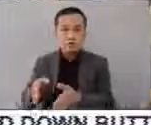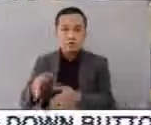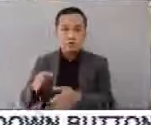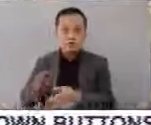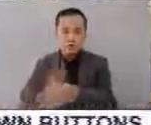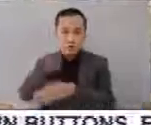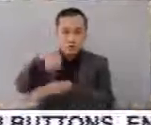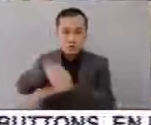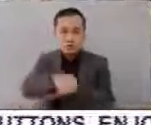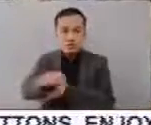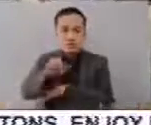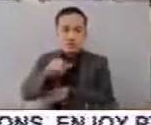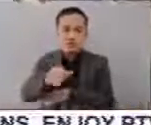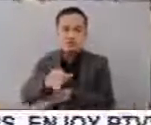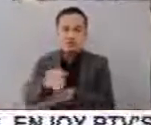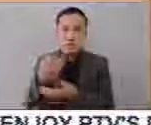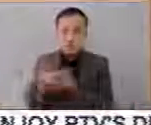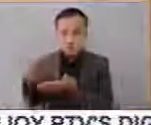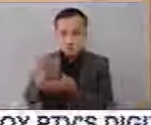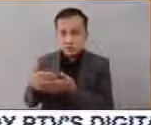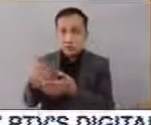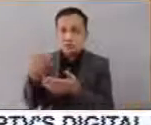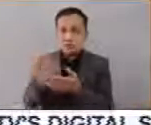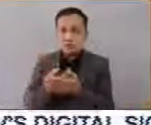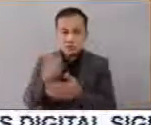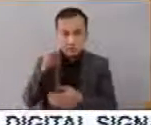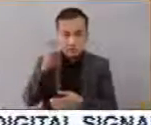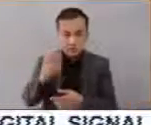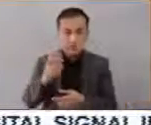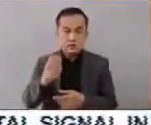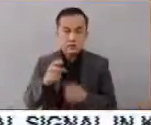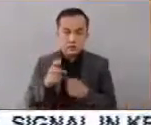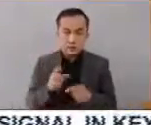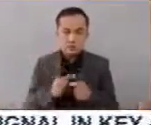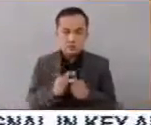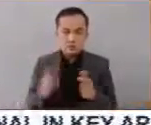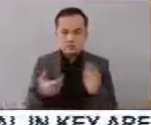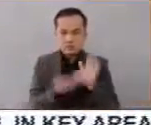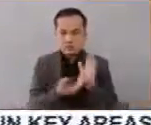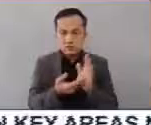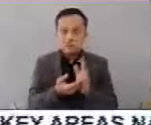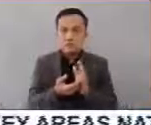para hindi mainip ang mga tao. Pati ako nagmamadali na.